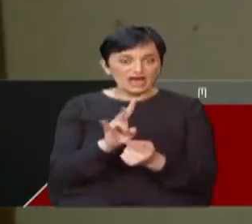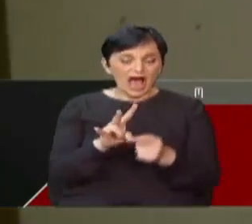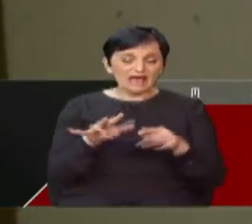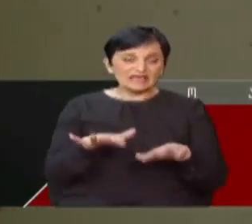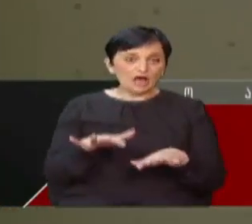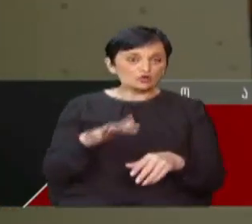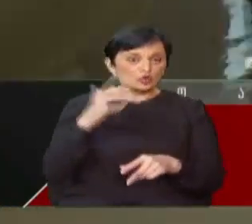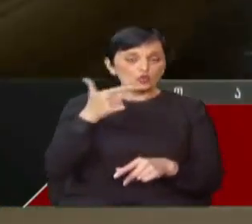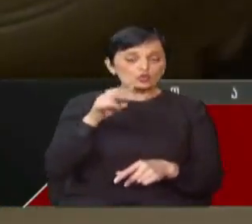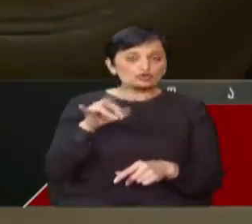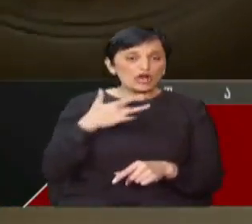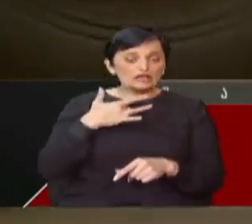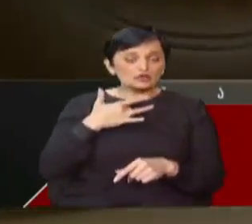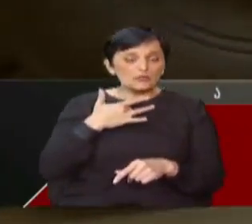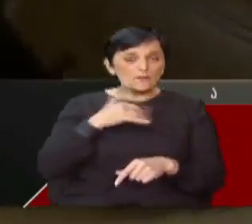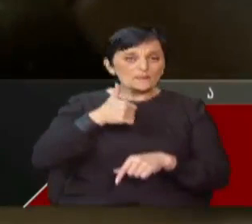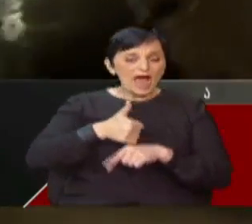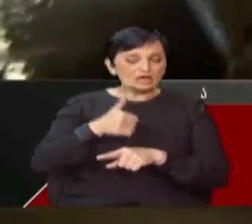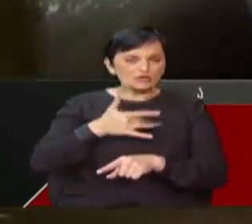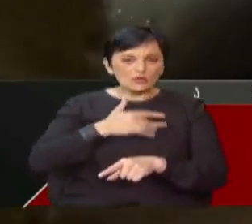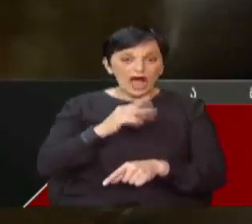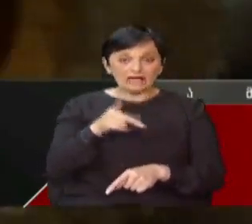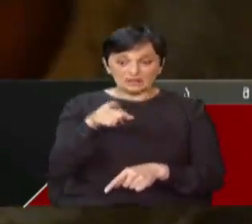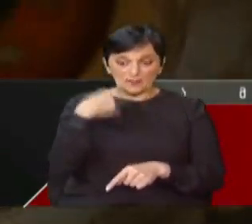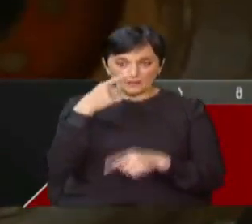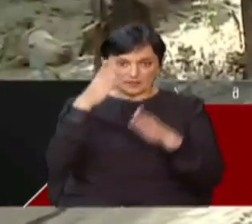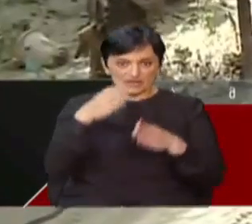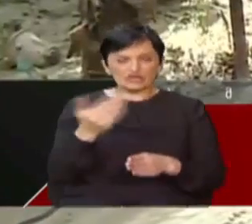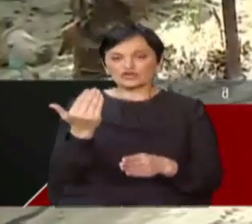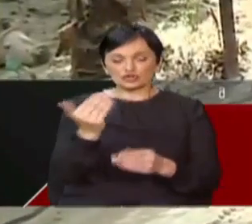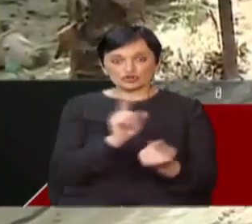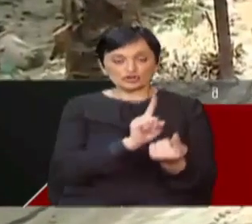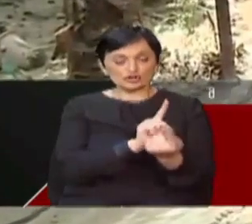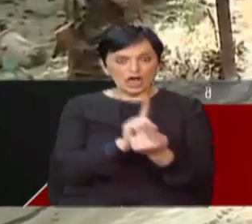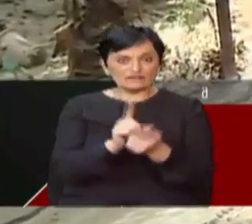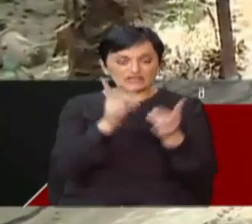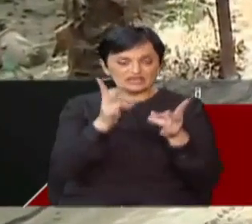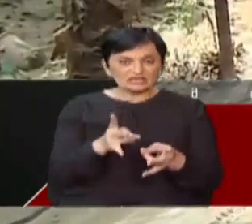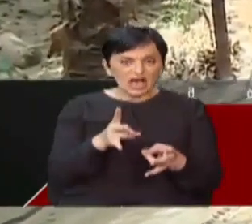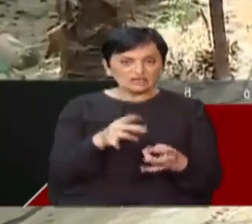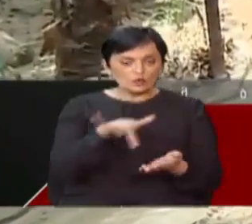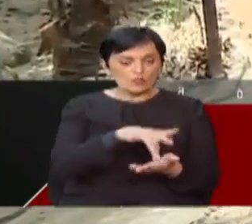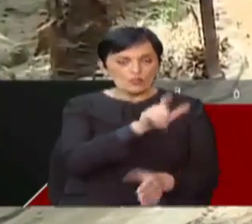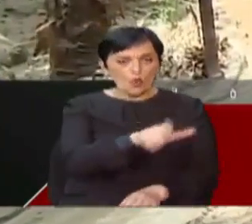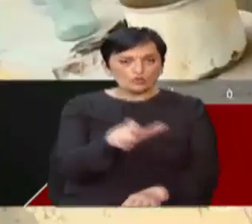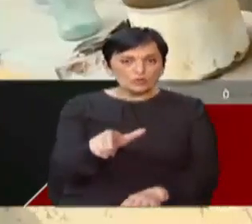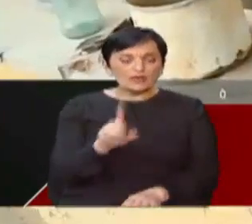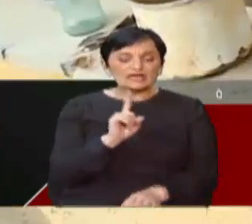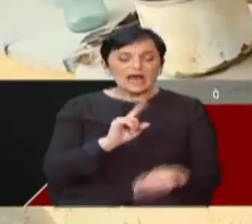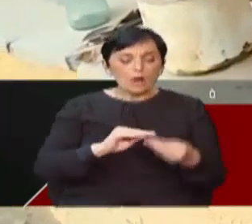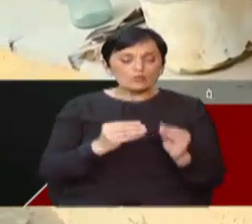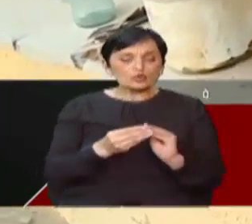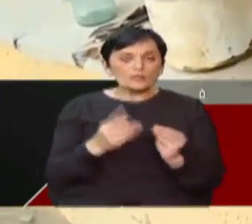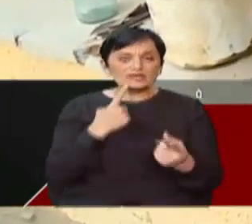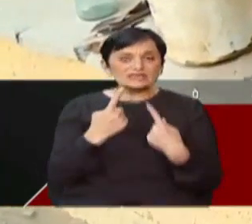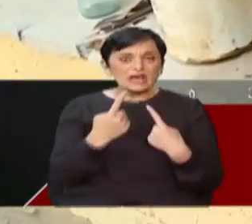ადგილობრივი გურჯაანის მუნიციპალიტეტის მერიას გულისმობ, ან თქვენ პირადად თუ შეხვდით დაზარალებულ მოსახლეობას, ისინი რა